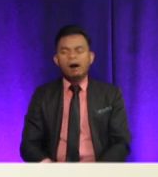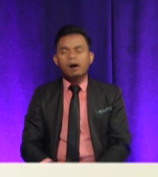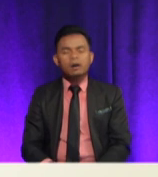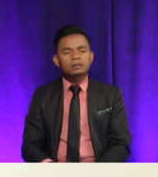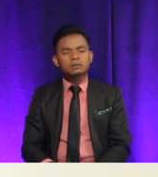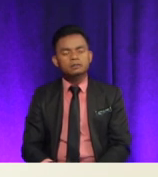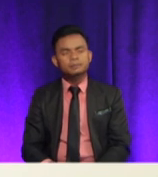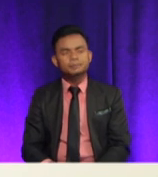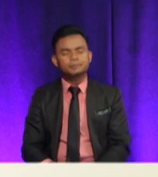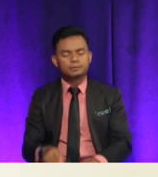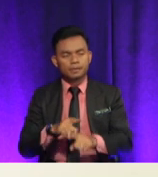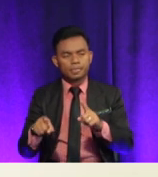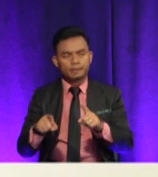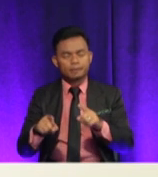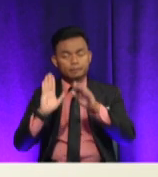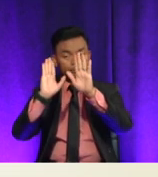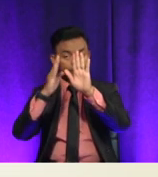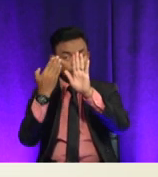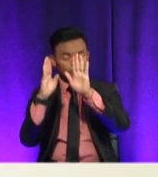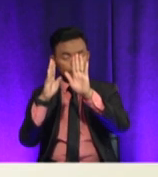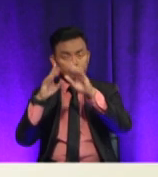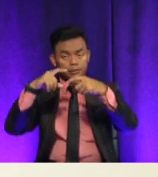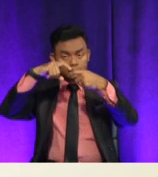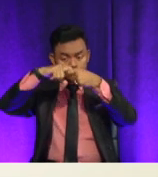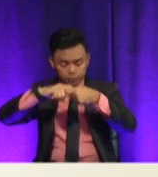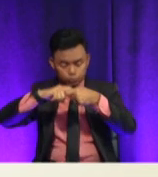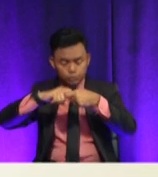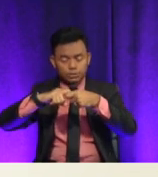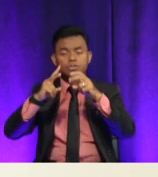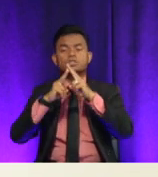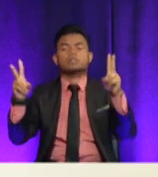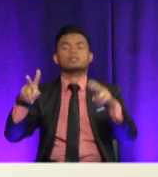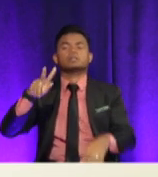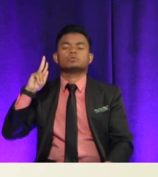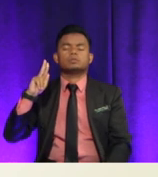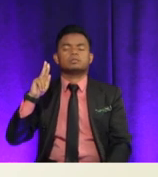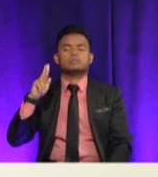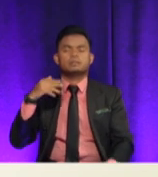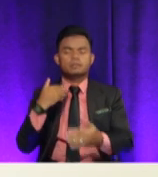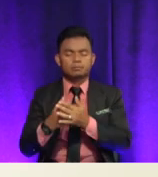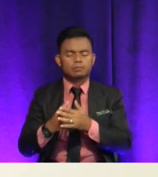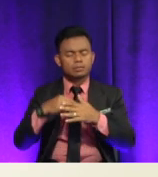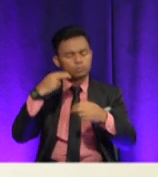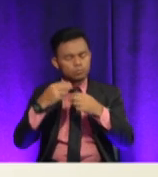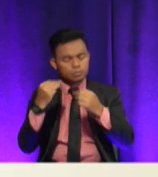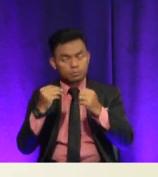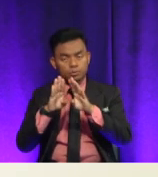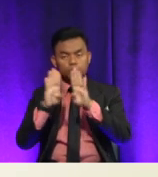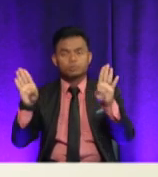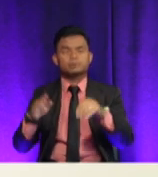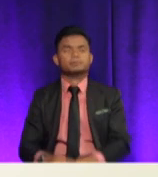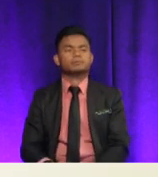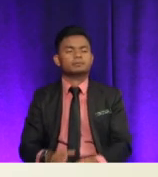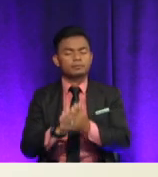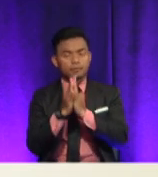besi yang cukup kuat sehingga akan sukar untuk di buket Taman ataupun pagar tersebut Oke jadi pada